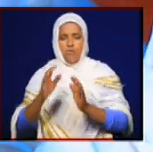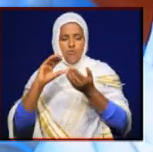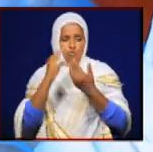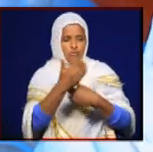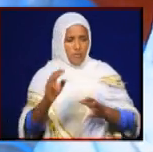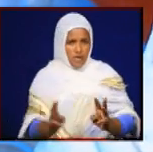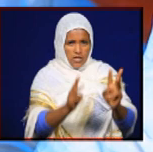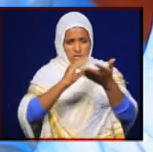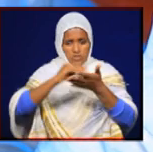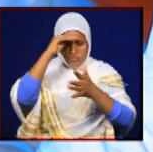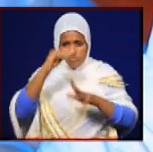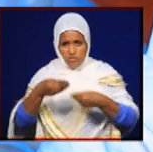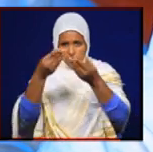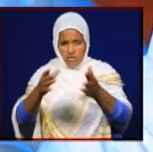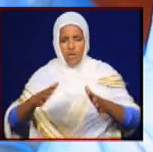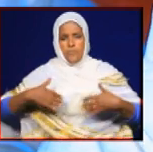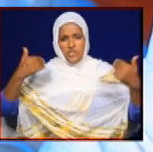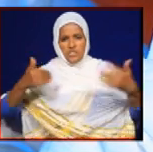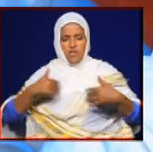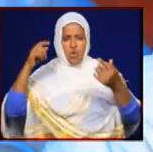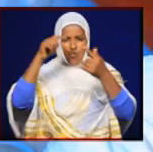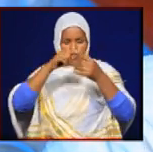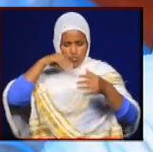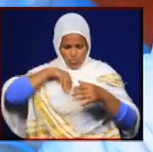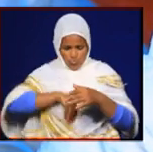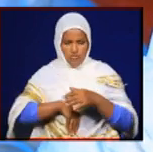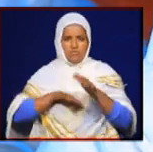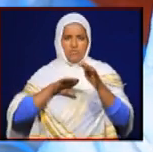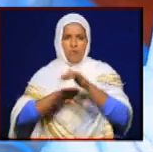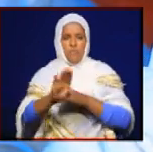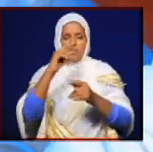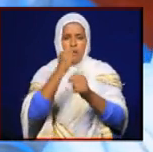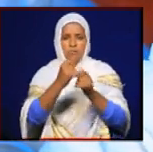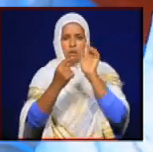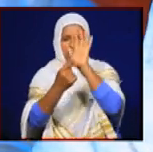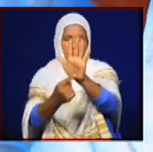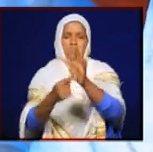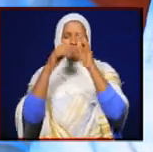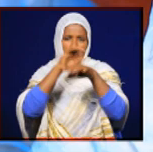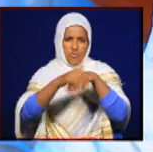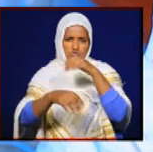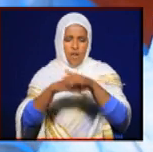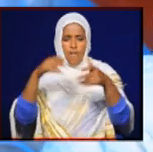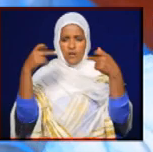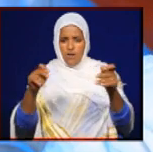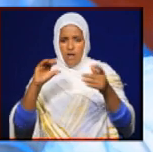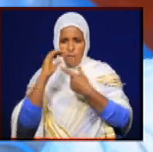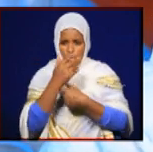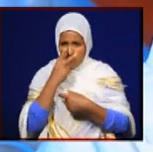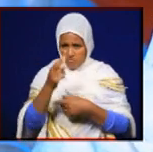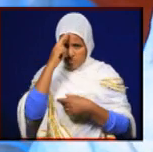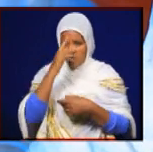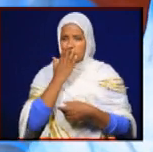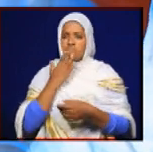ጥበባዊ በሆነ መንገድ ትምህርት ሲሰጠው በደስታ ወደ ውስጡ ያሰርጸዋል፣ ለመተግበርም ይመቻል። ማለት በድራማ መልኩ